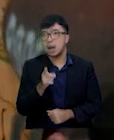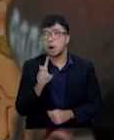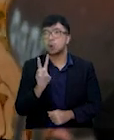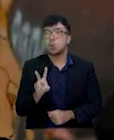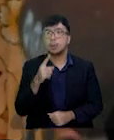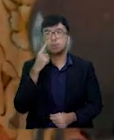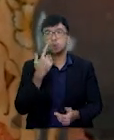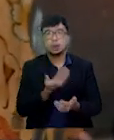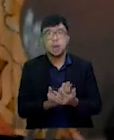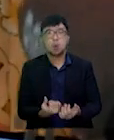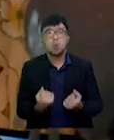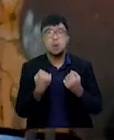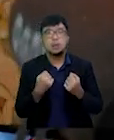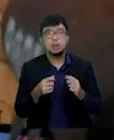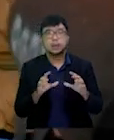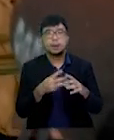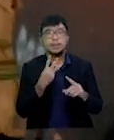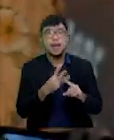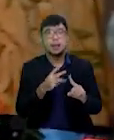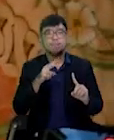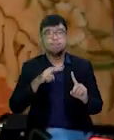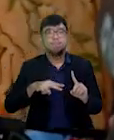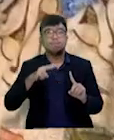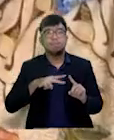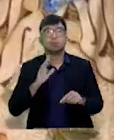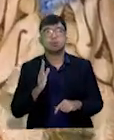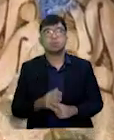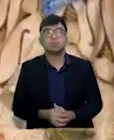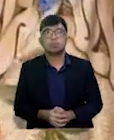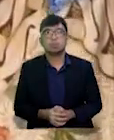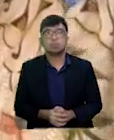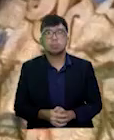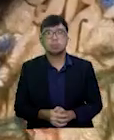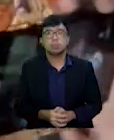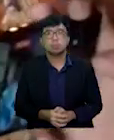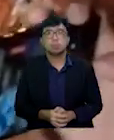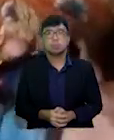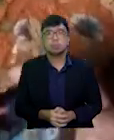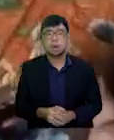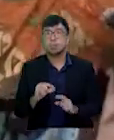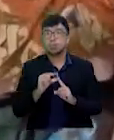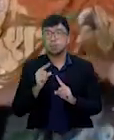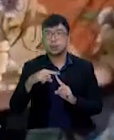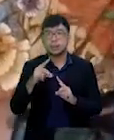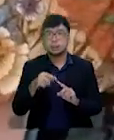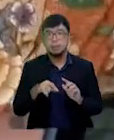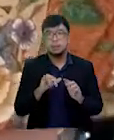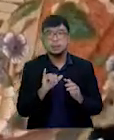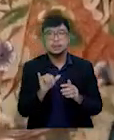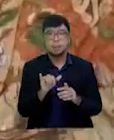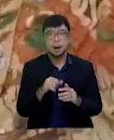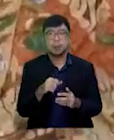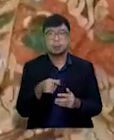berdasarkan tiga kali pemeriksaan terhadap istri shampo Putri dijerat pasal yang sama dengan Ferdy sambo pasal pembunuhan